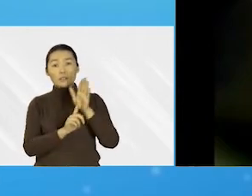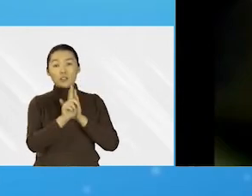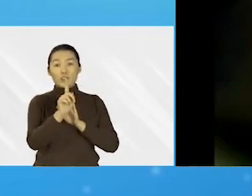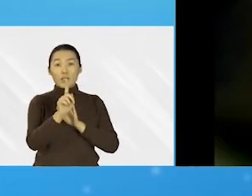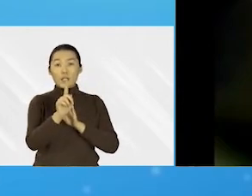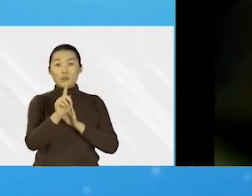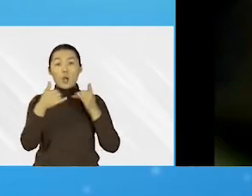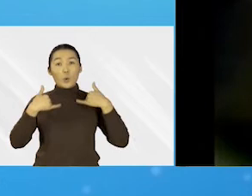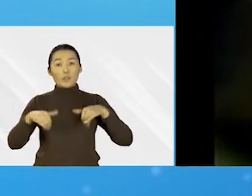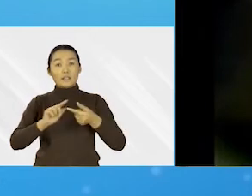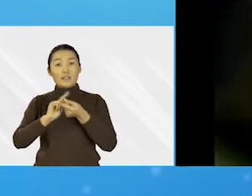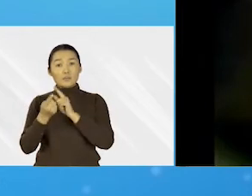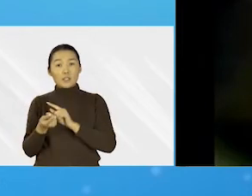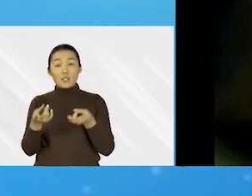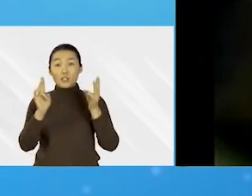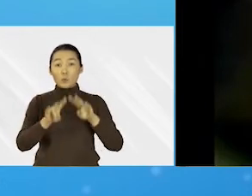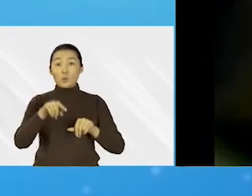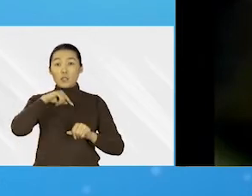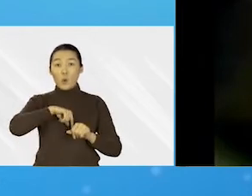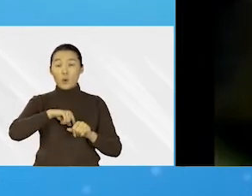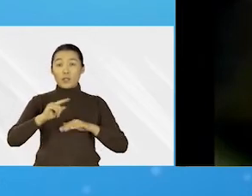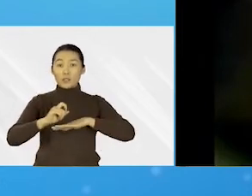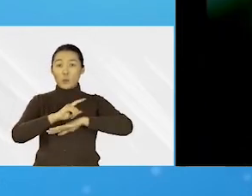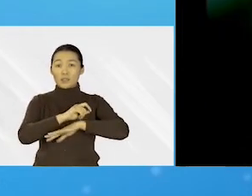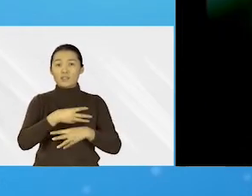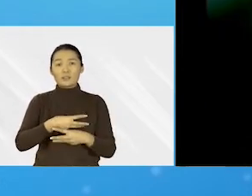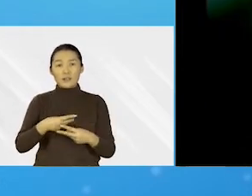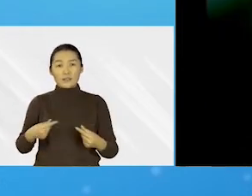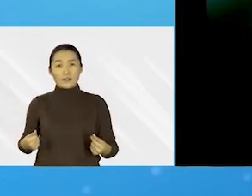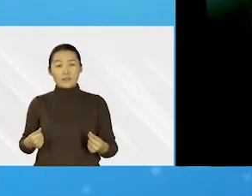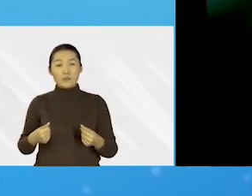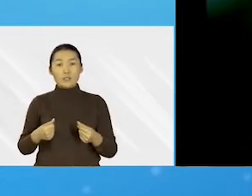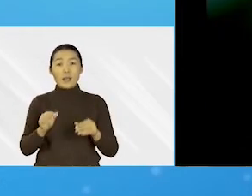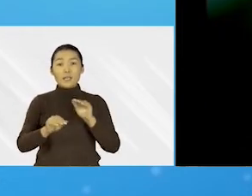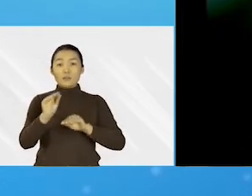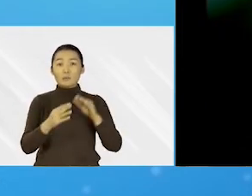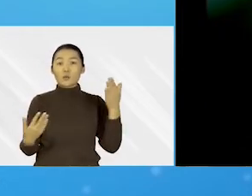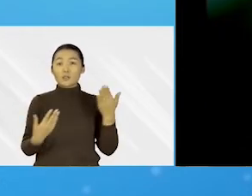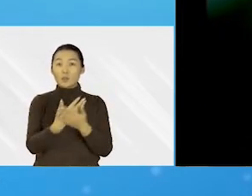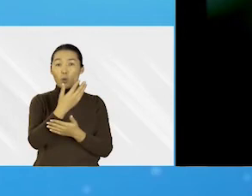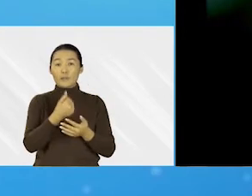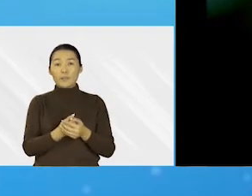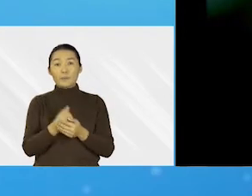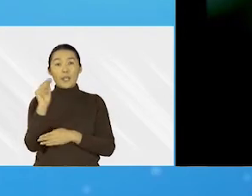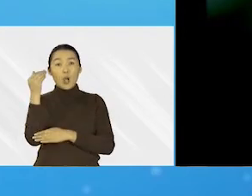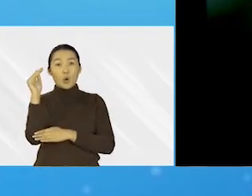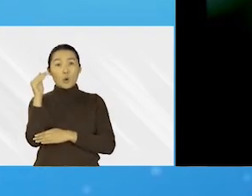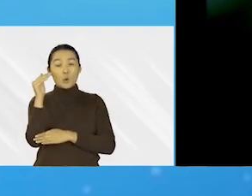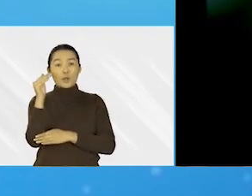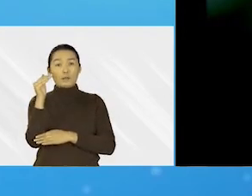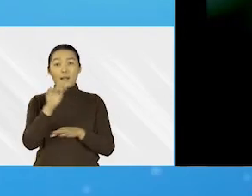удивительные изменения. Ненужные теперь органы гусеницы рассасываются и формируются новые. Куколка пребывает в